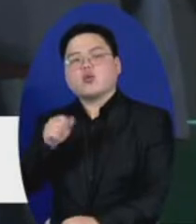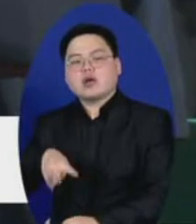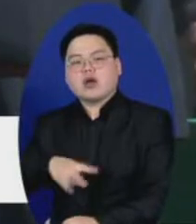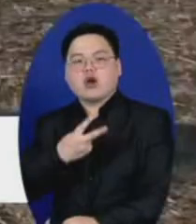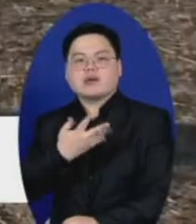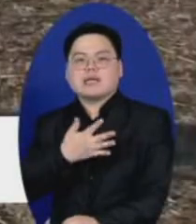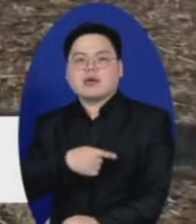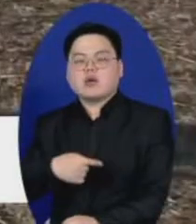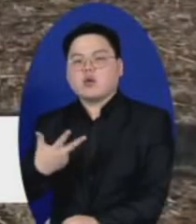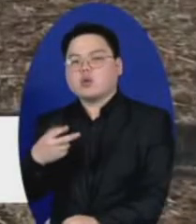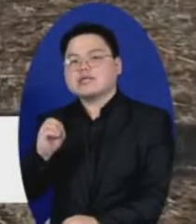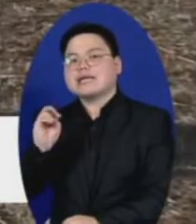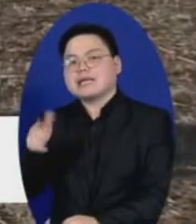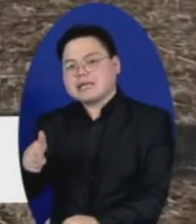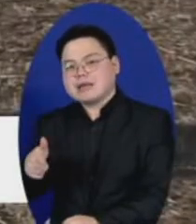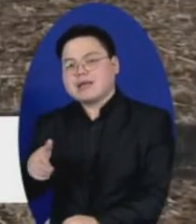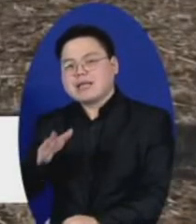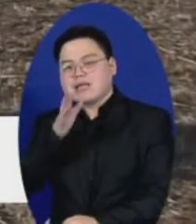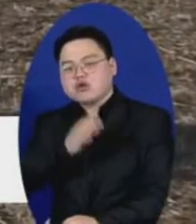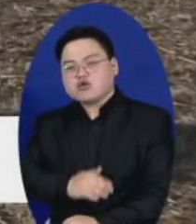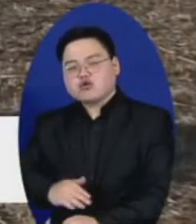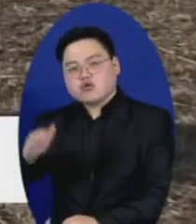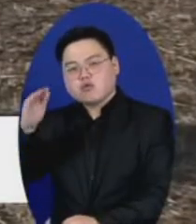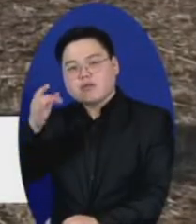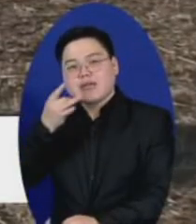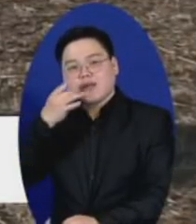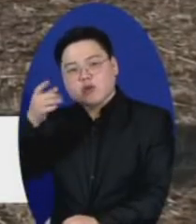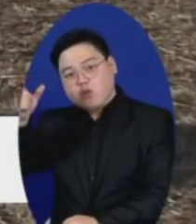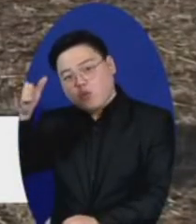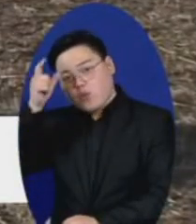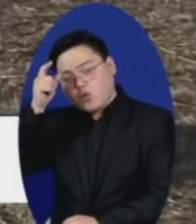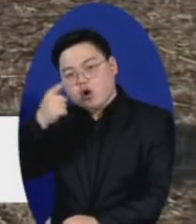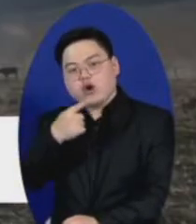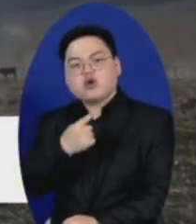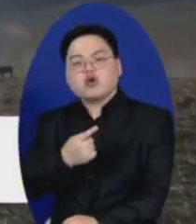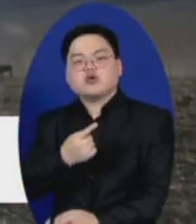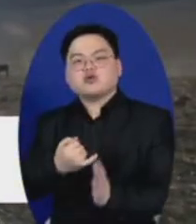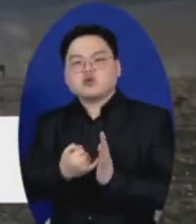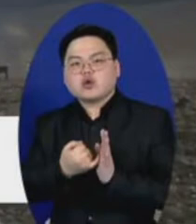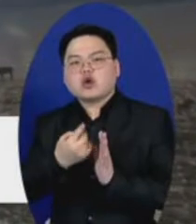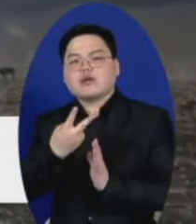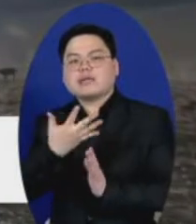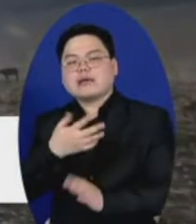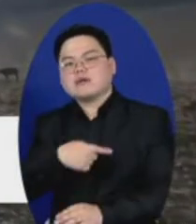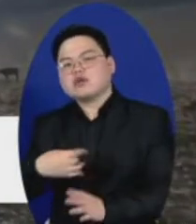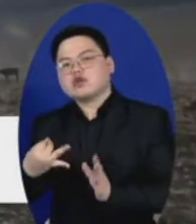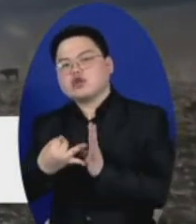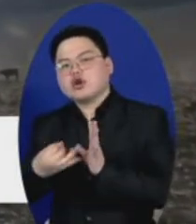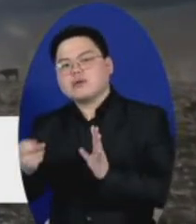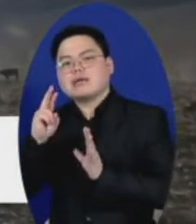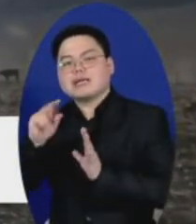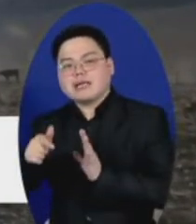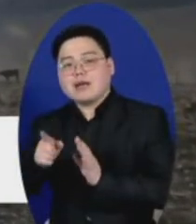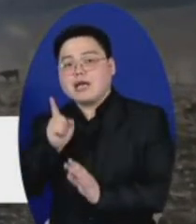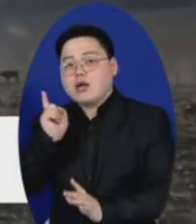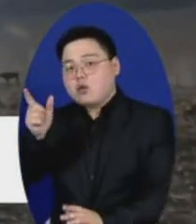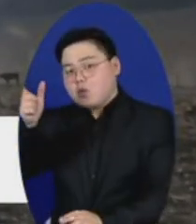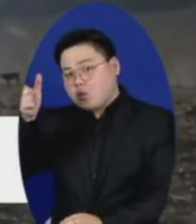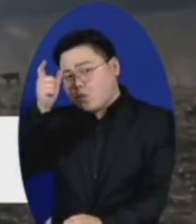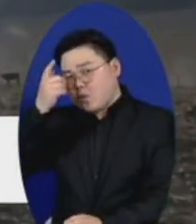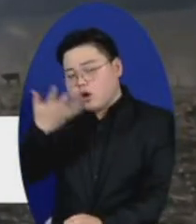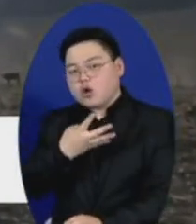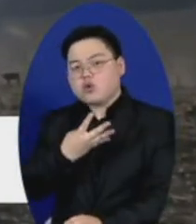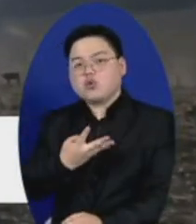30 кг-ын жинтэй байдаг бол нас бий гүйтсэн эр үхэр нь 625-аас 700 кг татдаг. Харин эм үхэр 430-аас